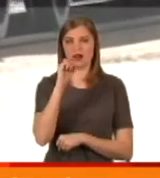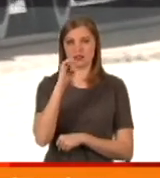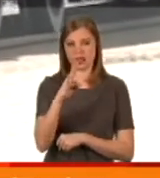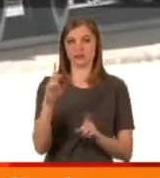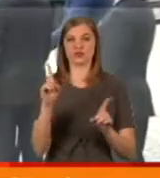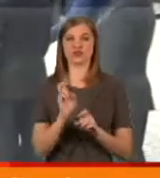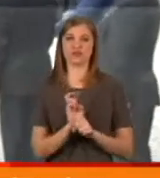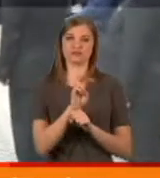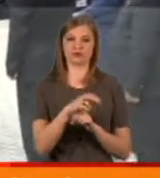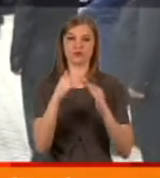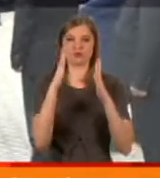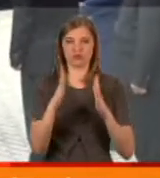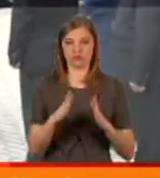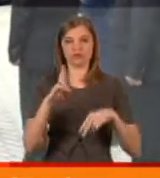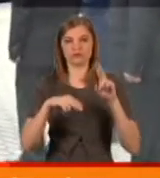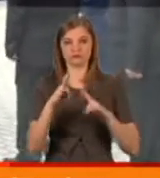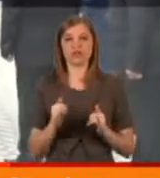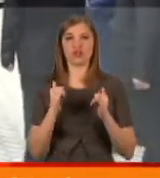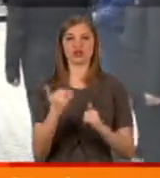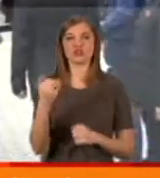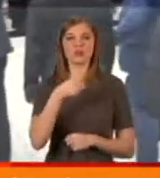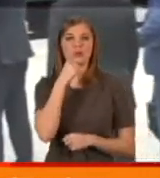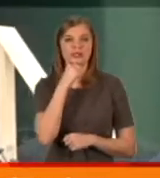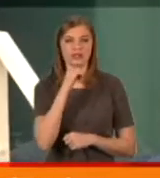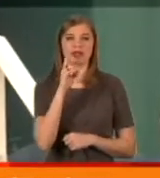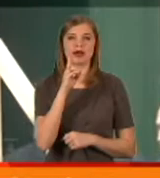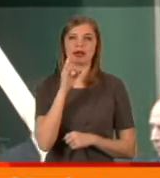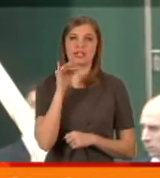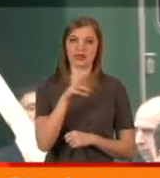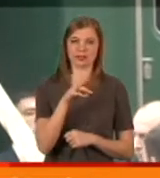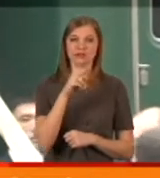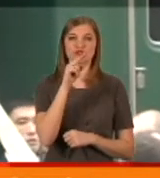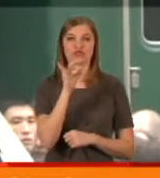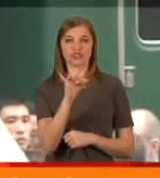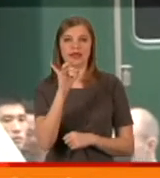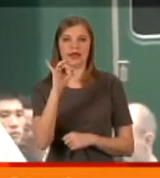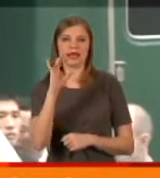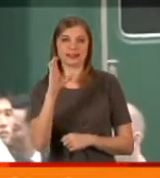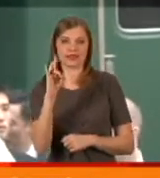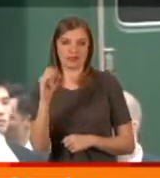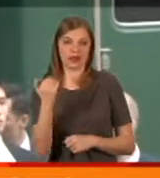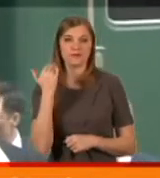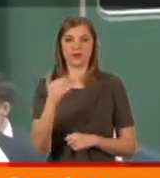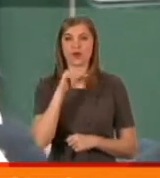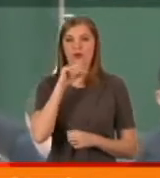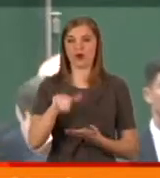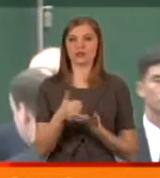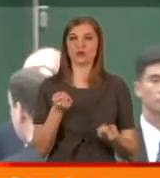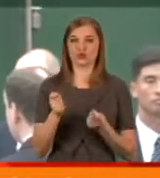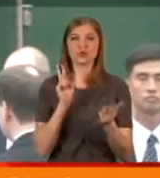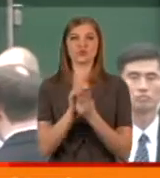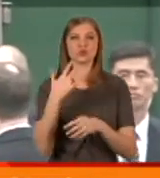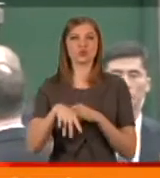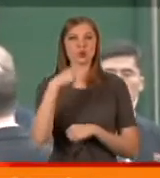щоб відвідати будинок, споруджений на честь його діда Кім Ір Сена. Тут корейського очільника зустріли